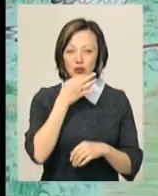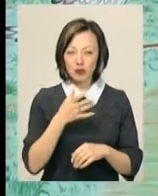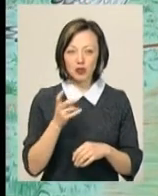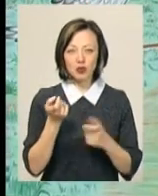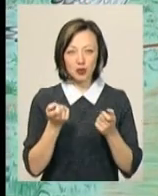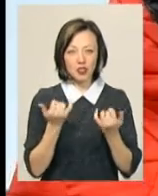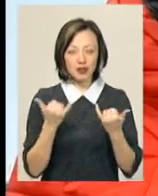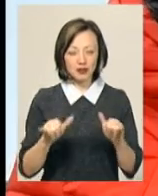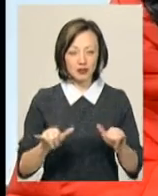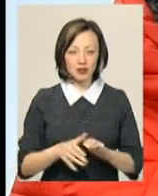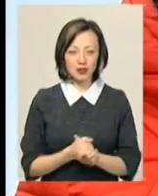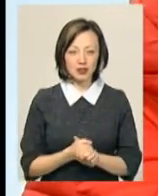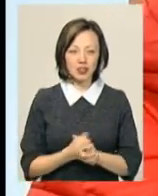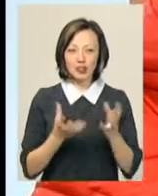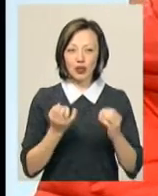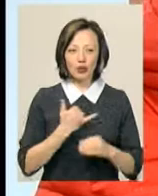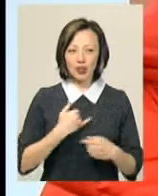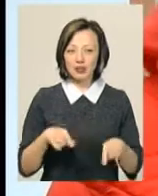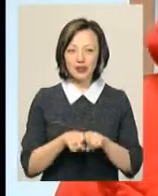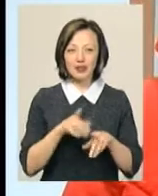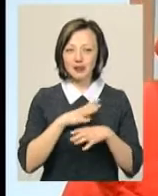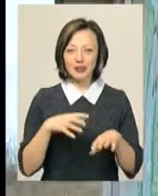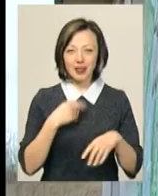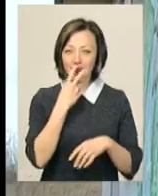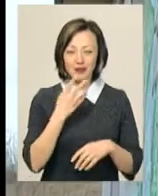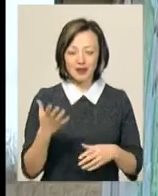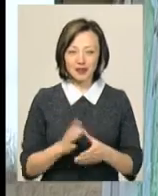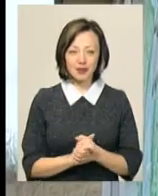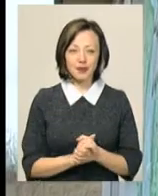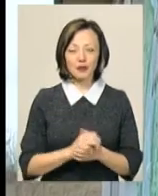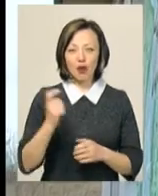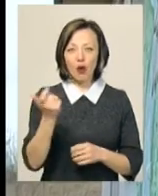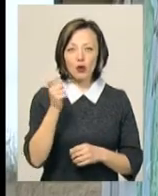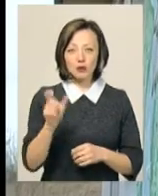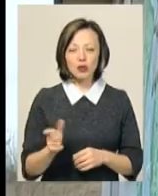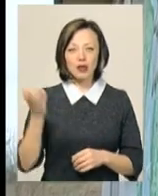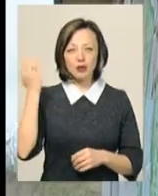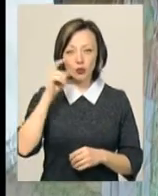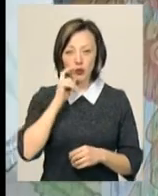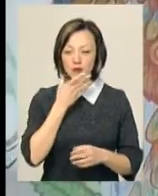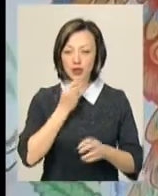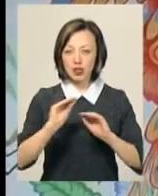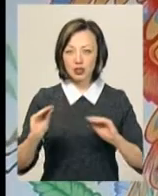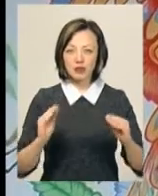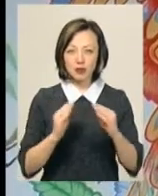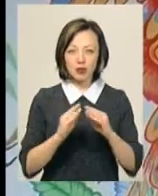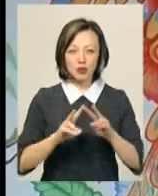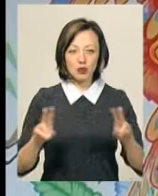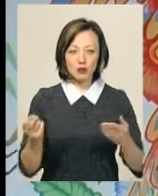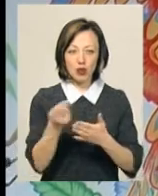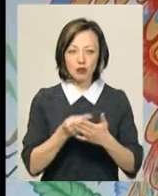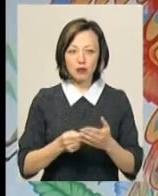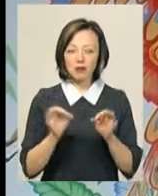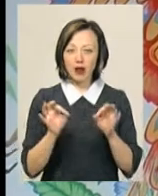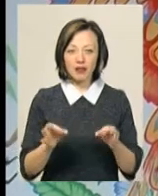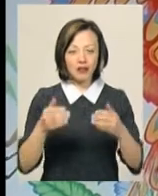хоча й трохи дивують. Ще тут нас такого не було, я не бачила. Господар каже, в давнину українці прикрашали свої оселі подібними оздобами,